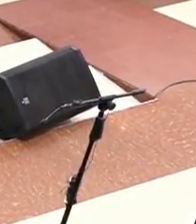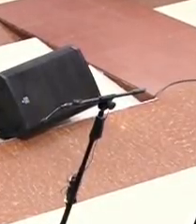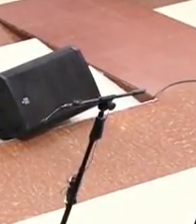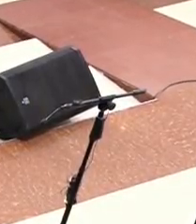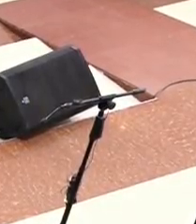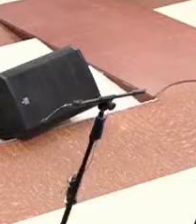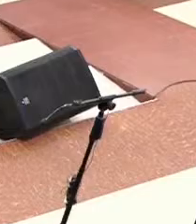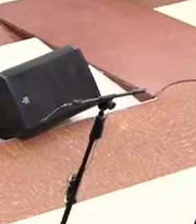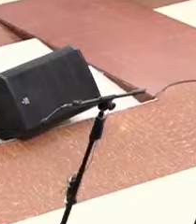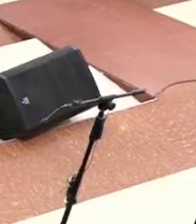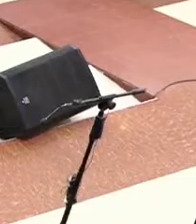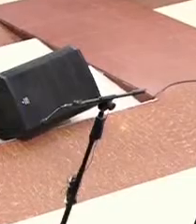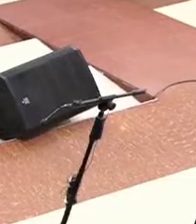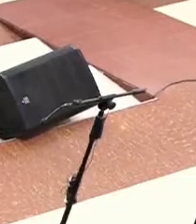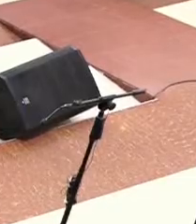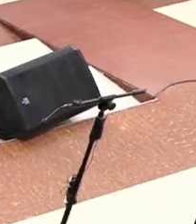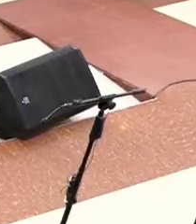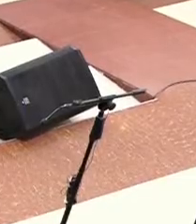nitaamini